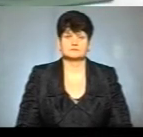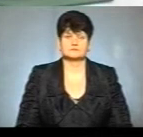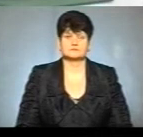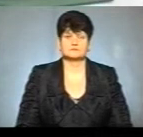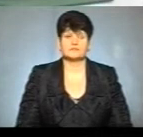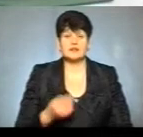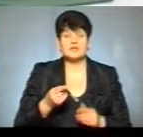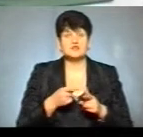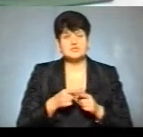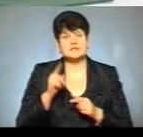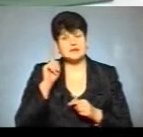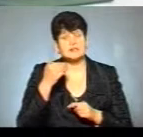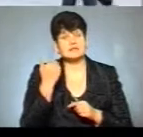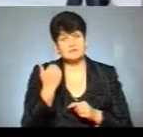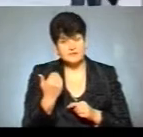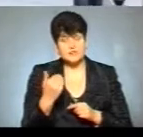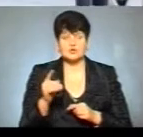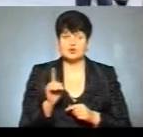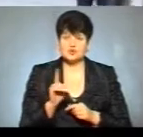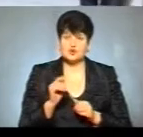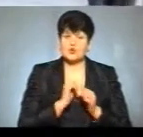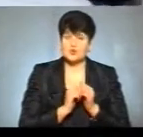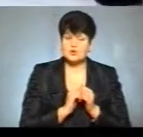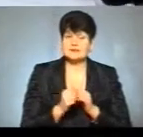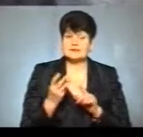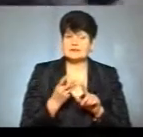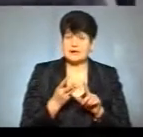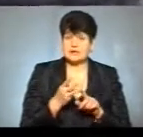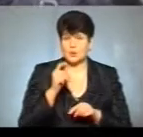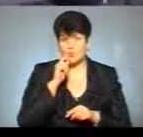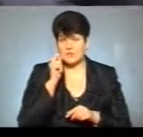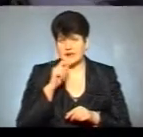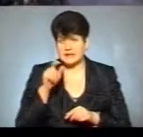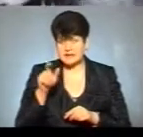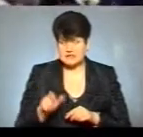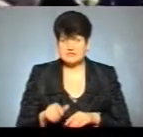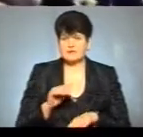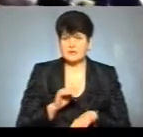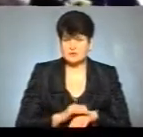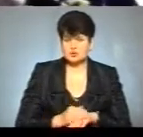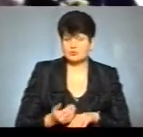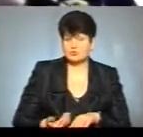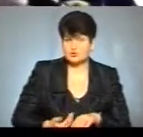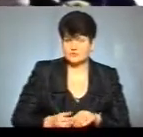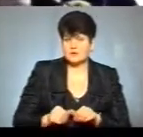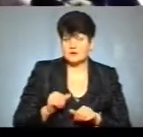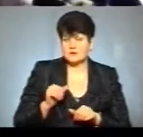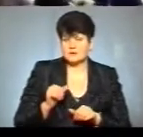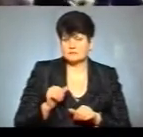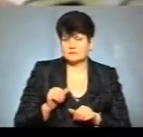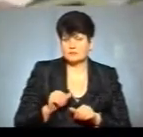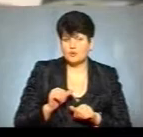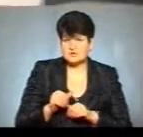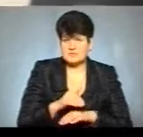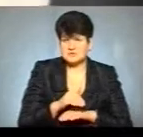Чи знаєте ви, що кожен третій українець фактично проживає за межею бідності,